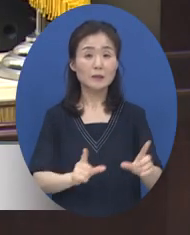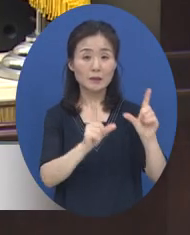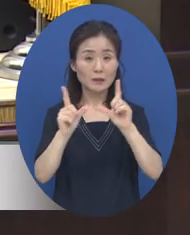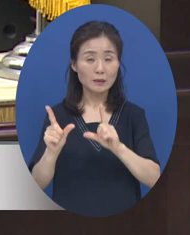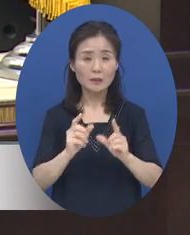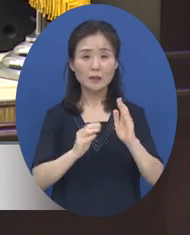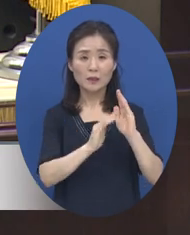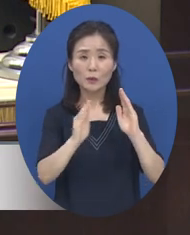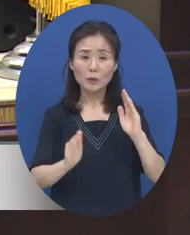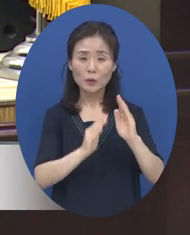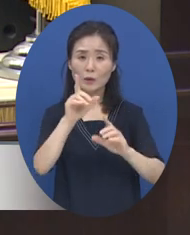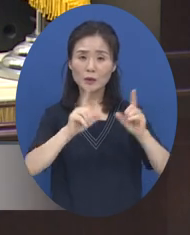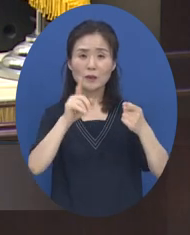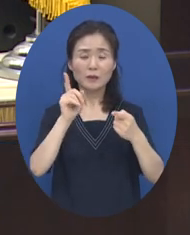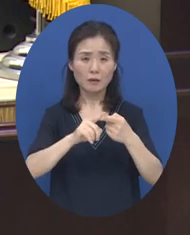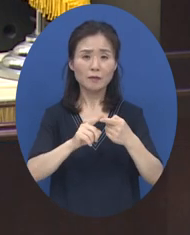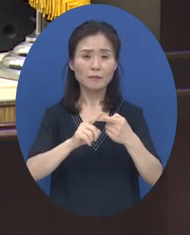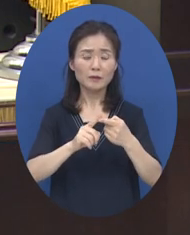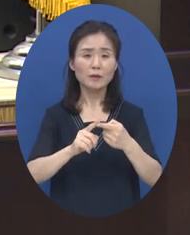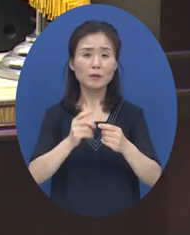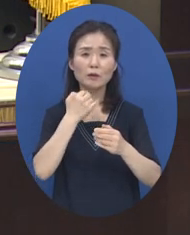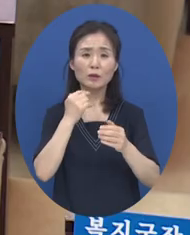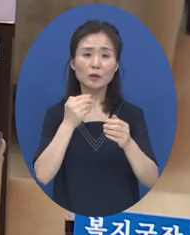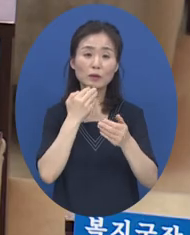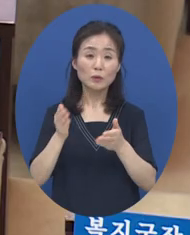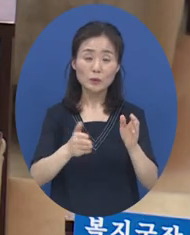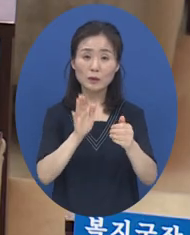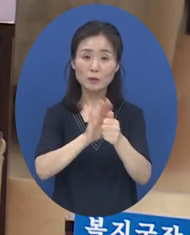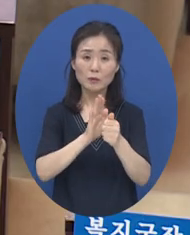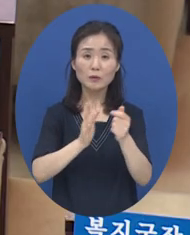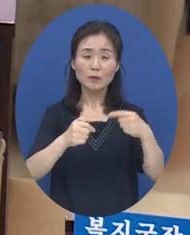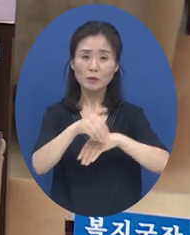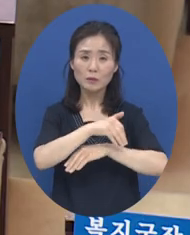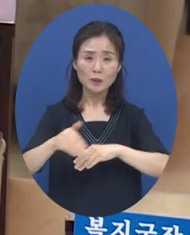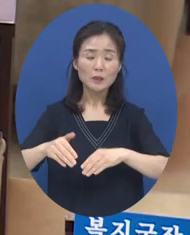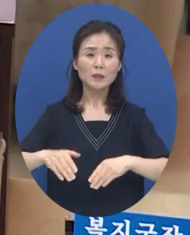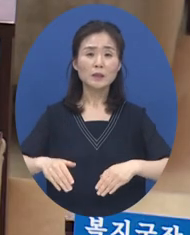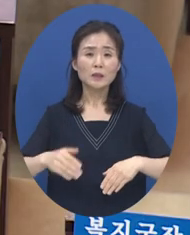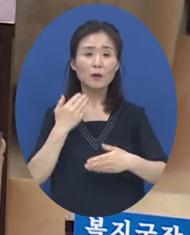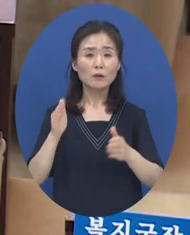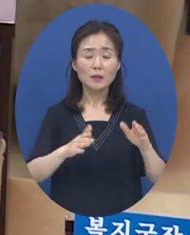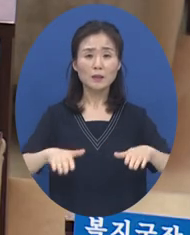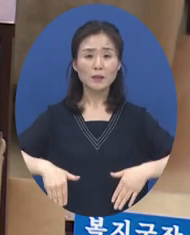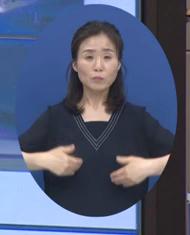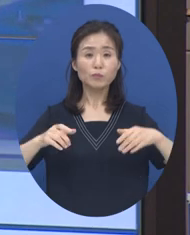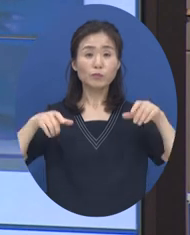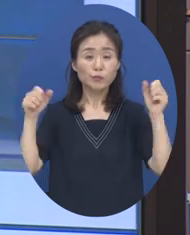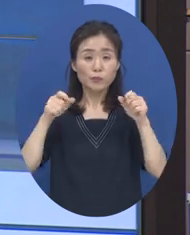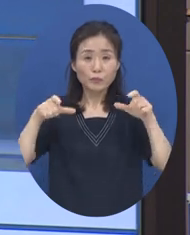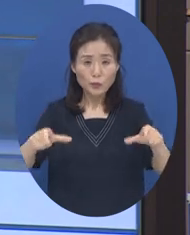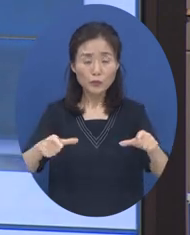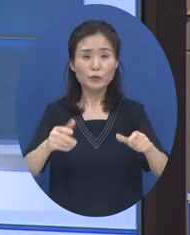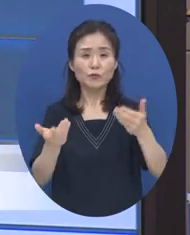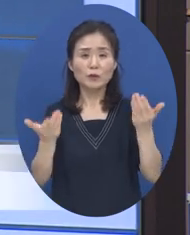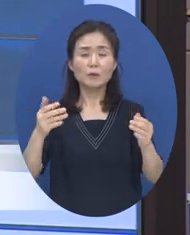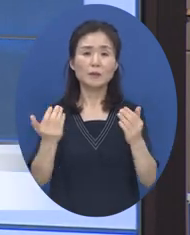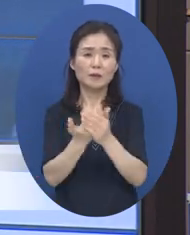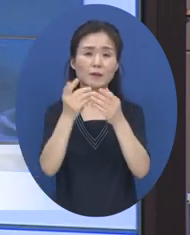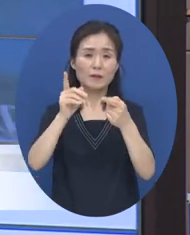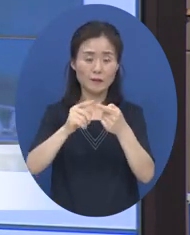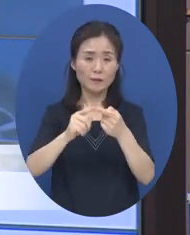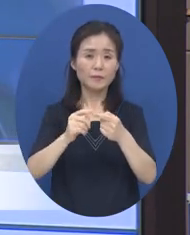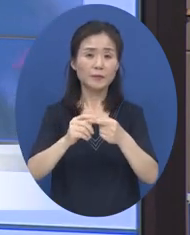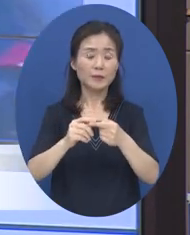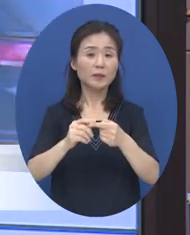따른 경기도의 지원 정책과 경기 남북부 균형 발전에 대한 제안도 나왔습니다. 이 밖에도 장애인